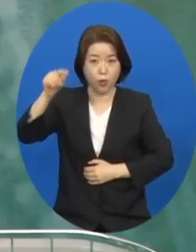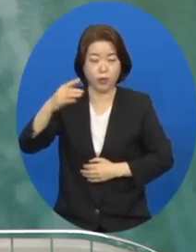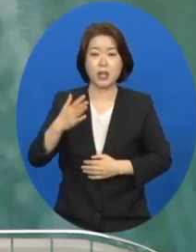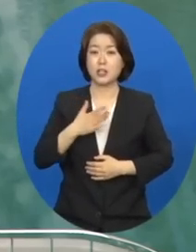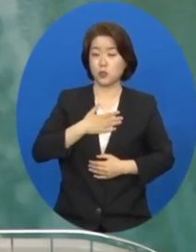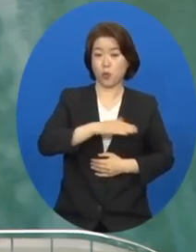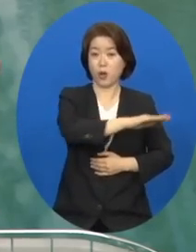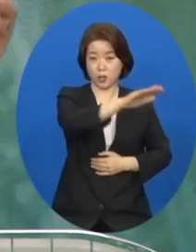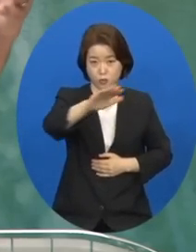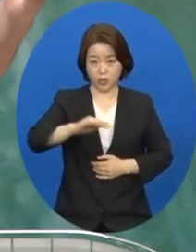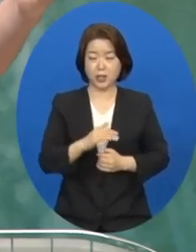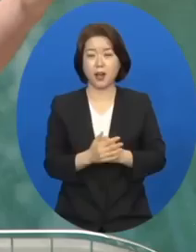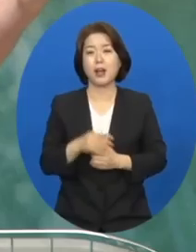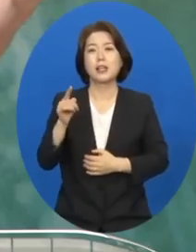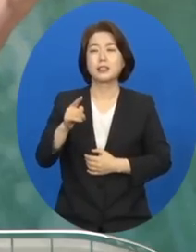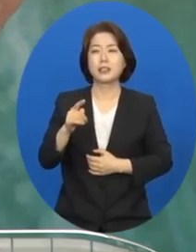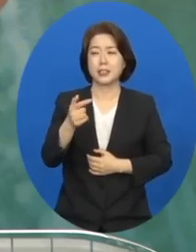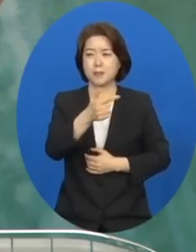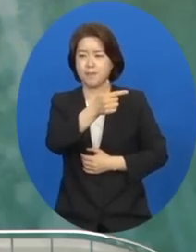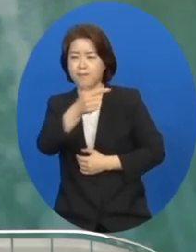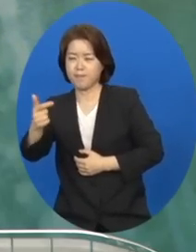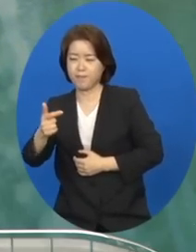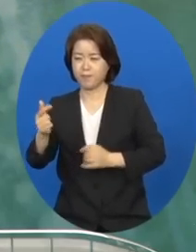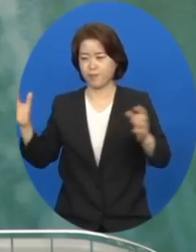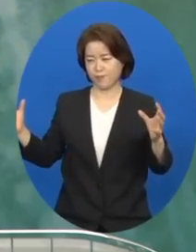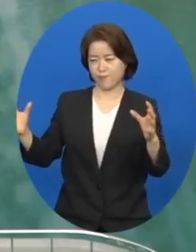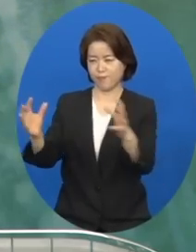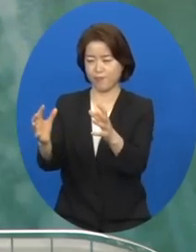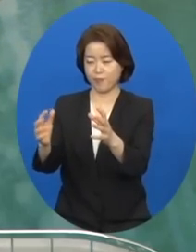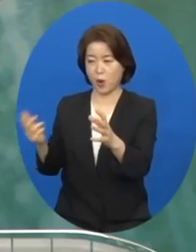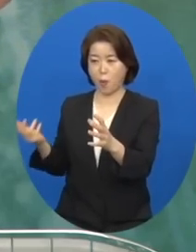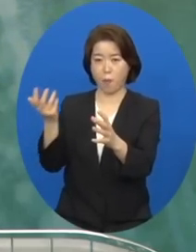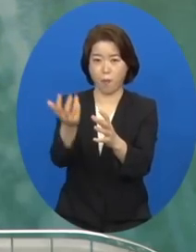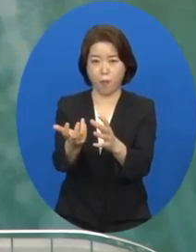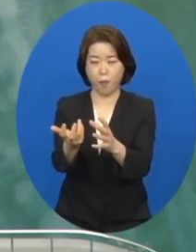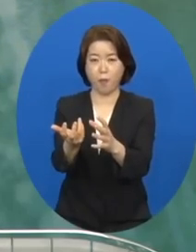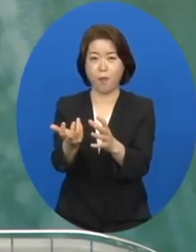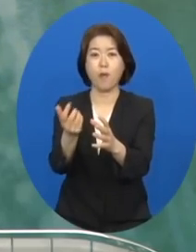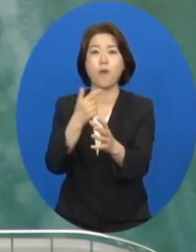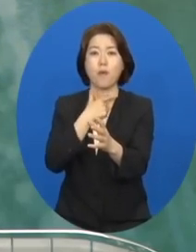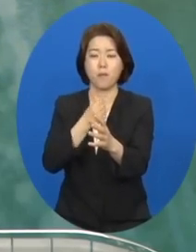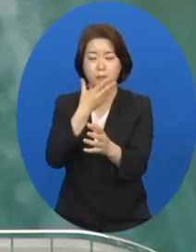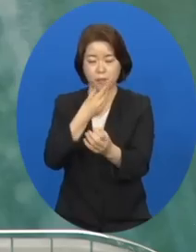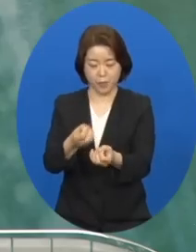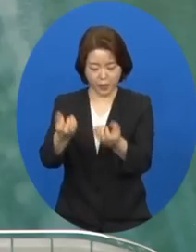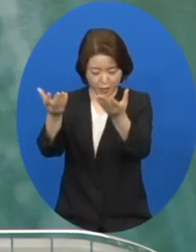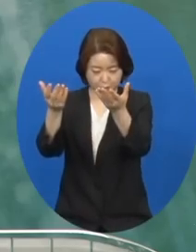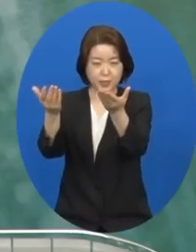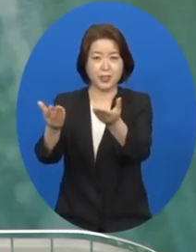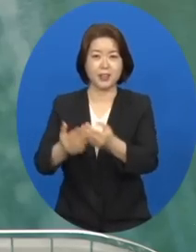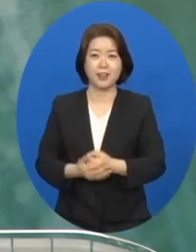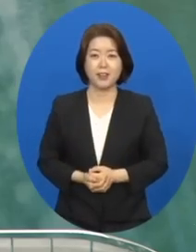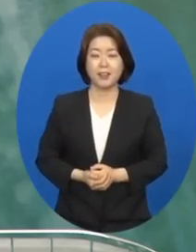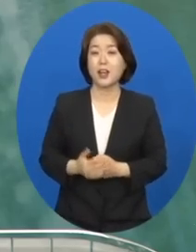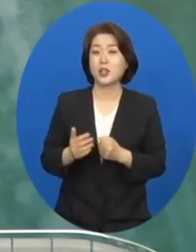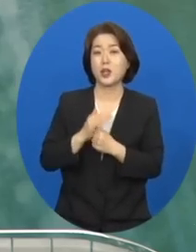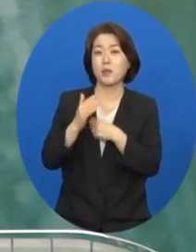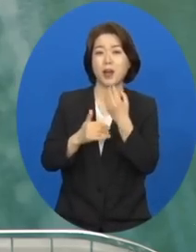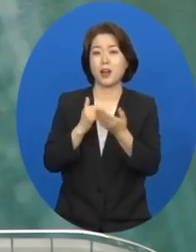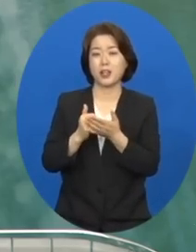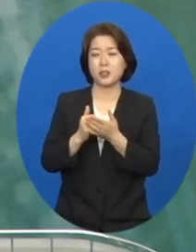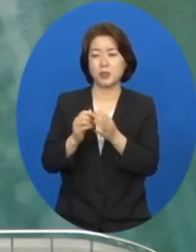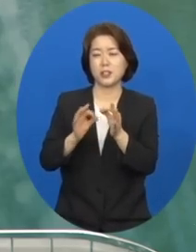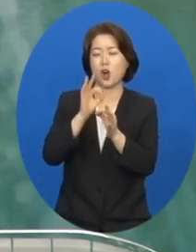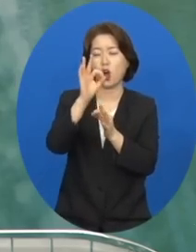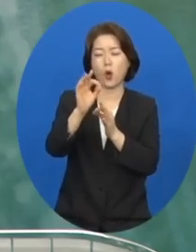더 여러분들이 그대 추수 된 영혼들을 안의 사람들 안에 있기를 축원합니다 그래서 하나님께 영원히 찬양을